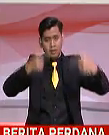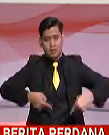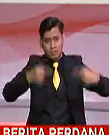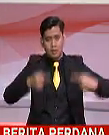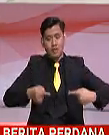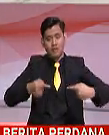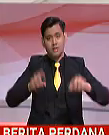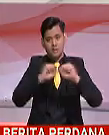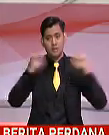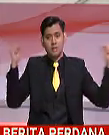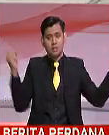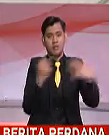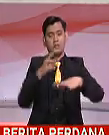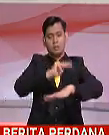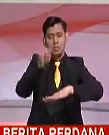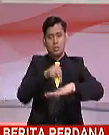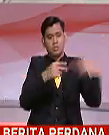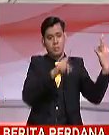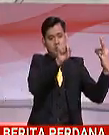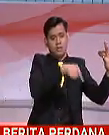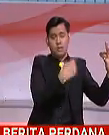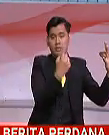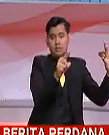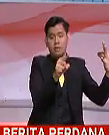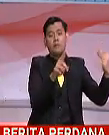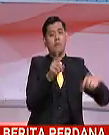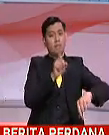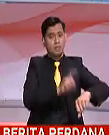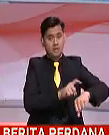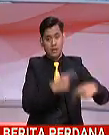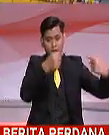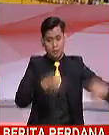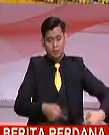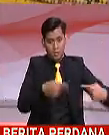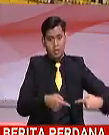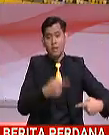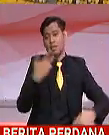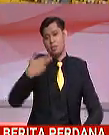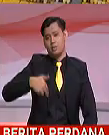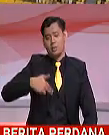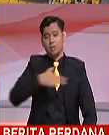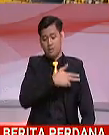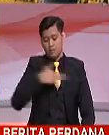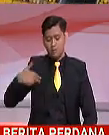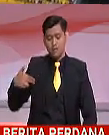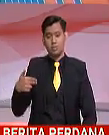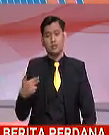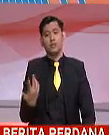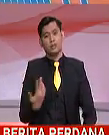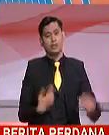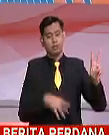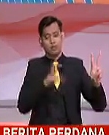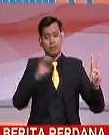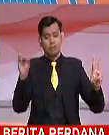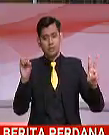Nasional ialah 19 November 2019 ketika menewaskan Indonesia 2-0 pada perlawanan kelima Kumpulan G kelayakan Piala